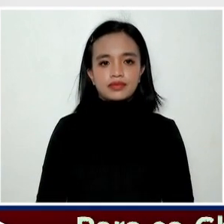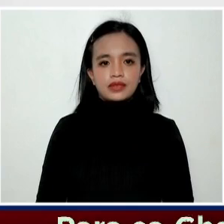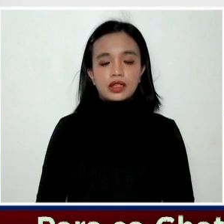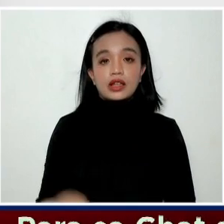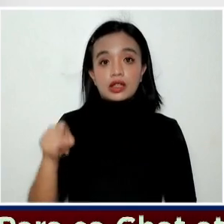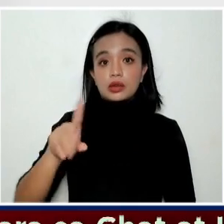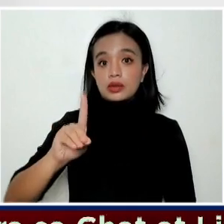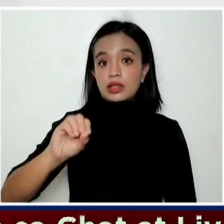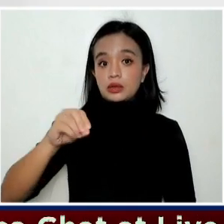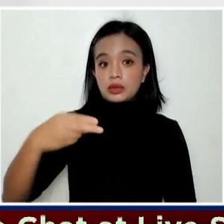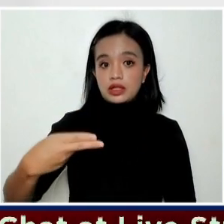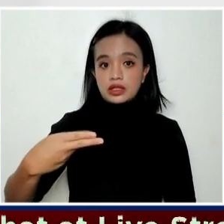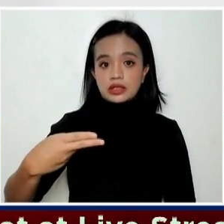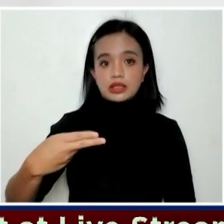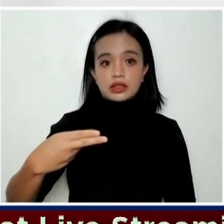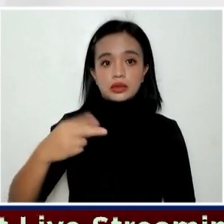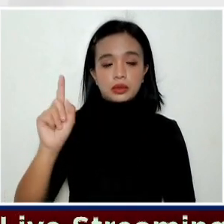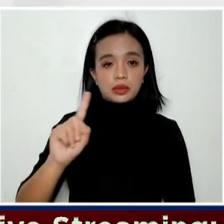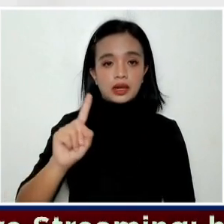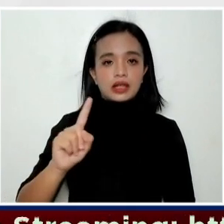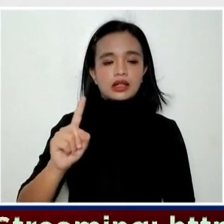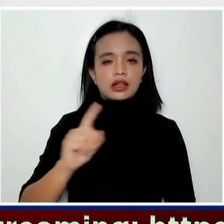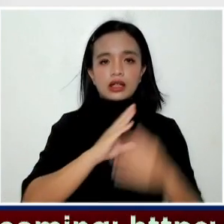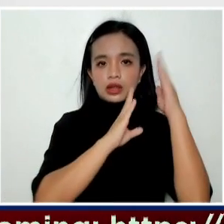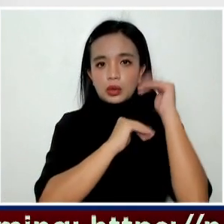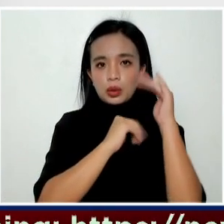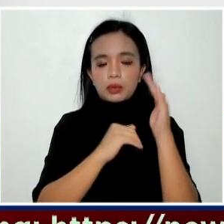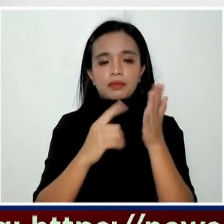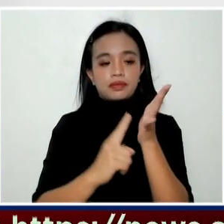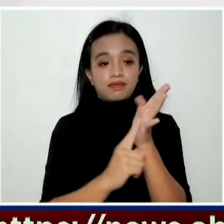ahensya na matanggap ang mga bakuna sa katapusan ng